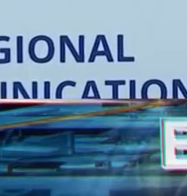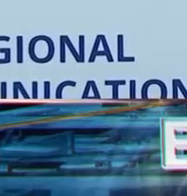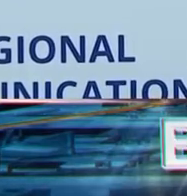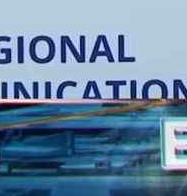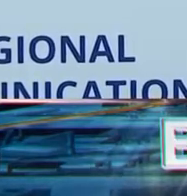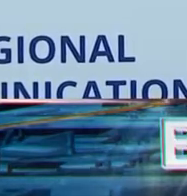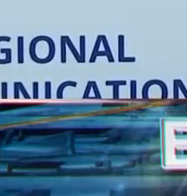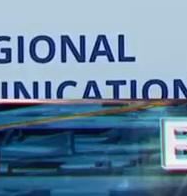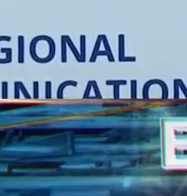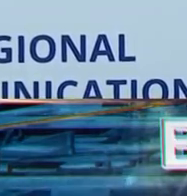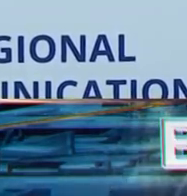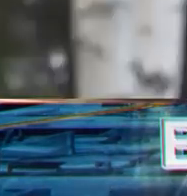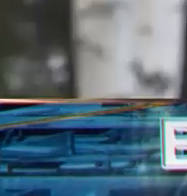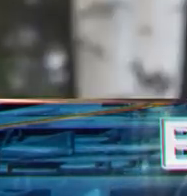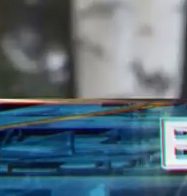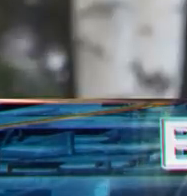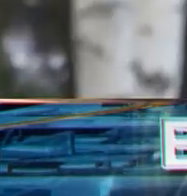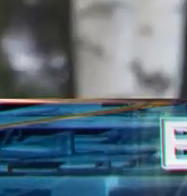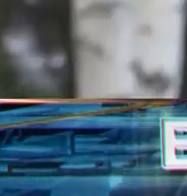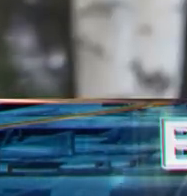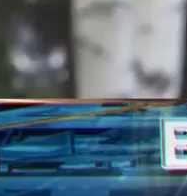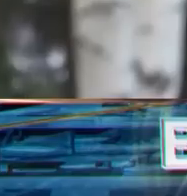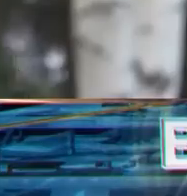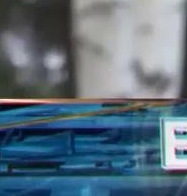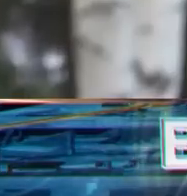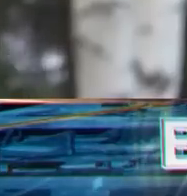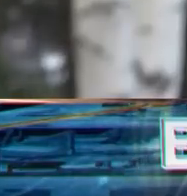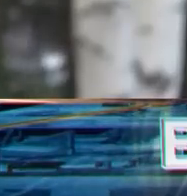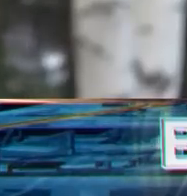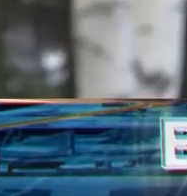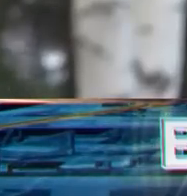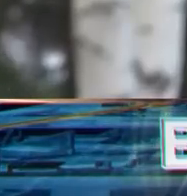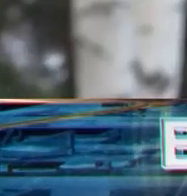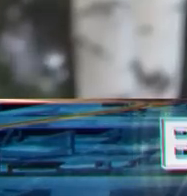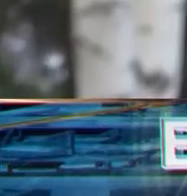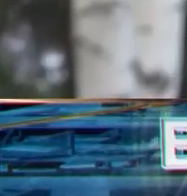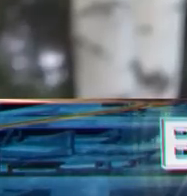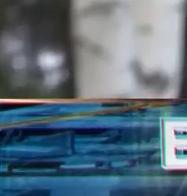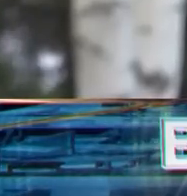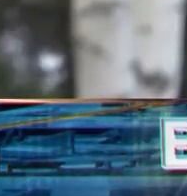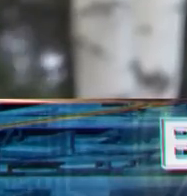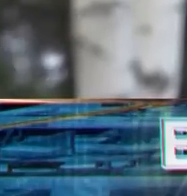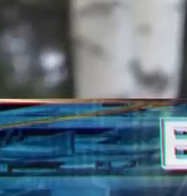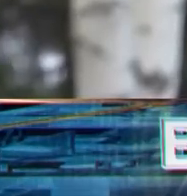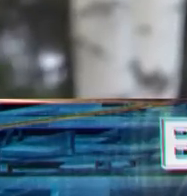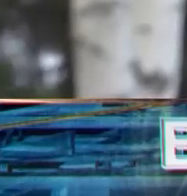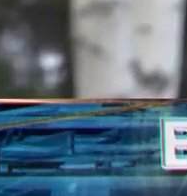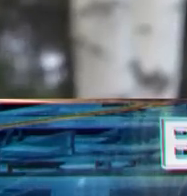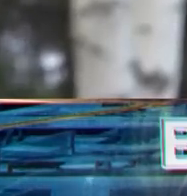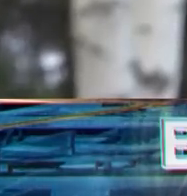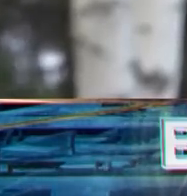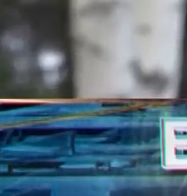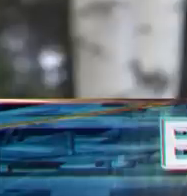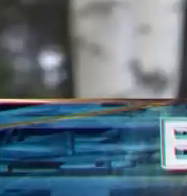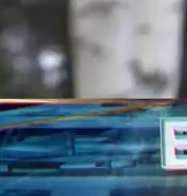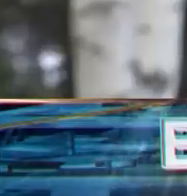1000-ға жуық техника дайын тұр. Қауіпті аймақта орналасқан тұрғындарға 800-ден астам ескерту парақшалары таратылды. Және